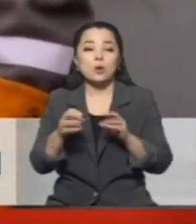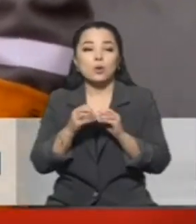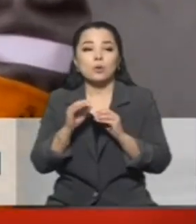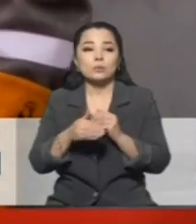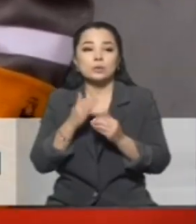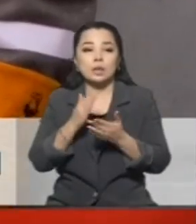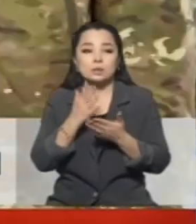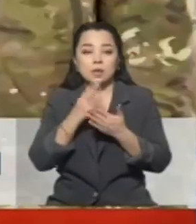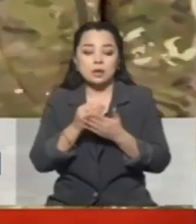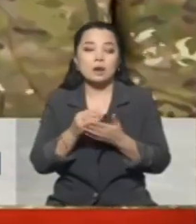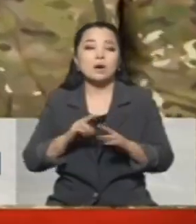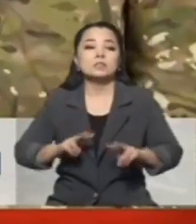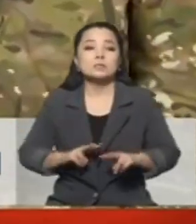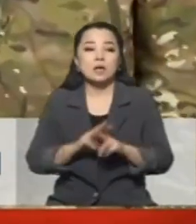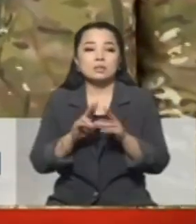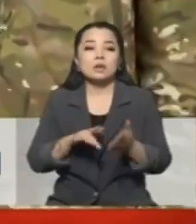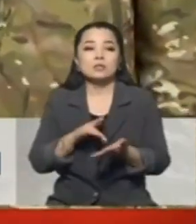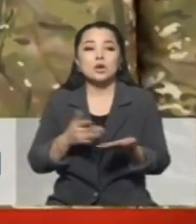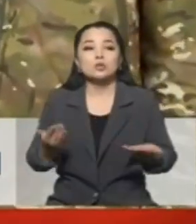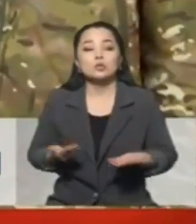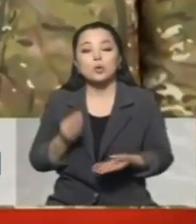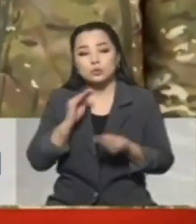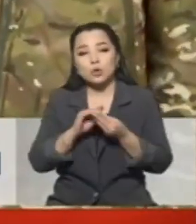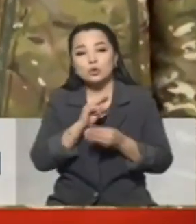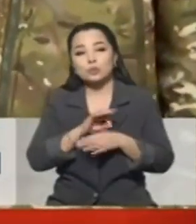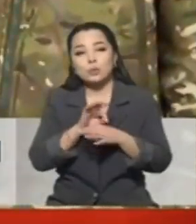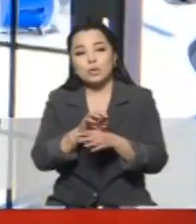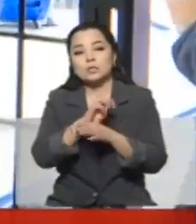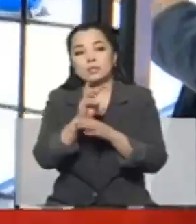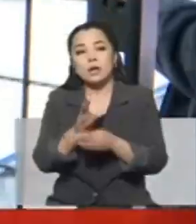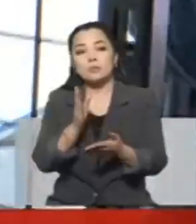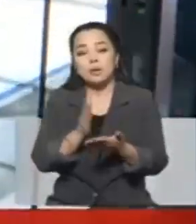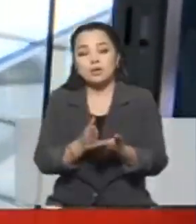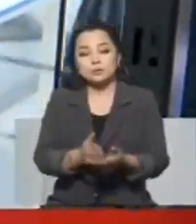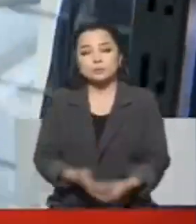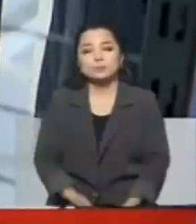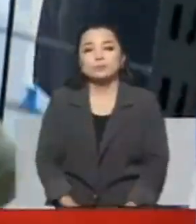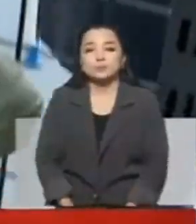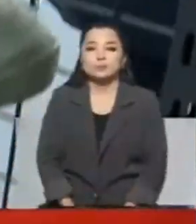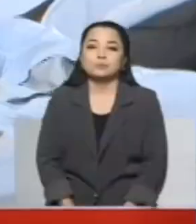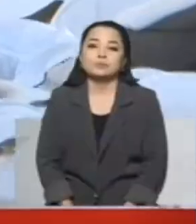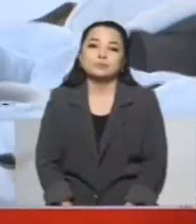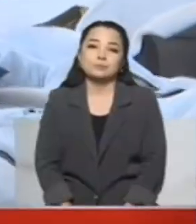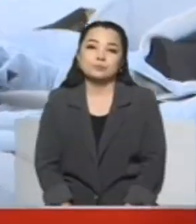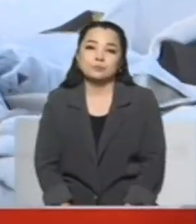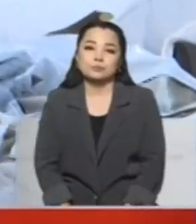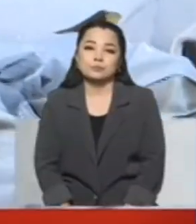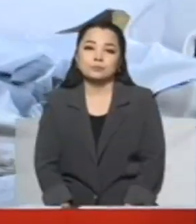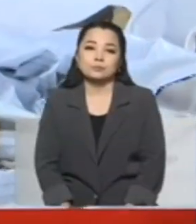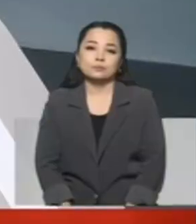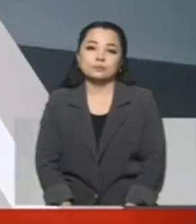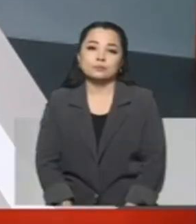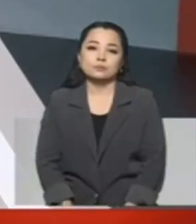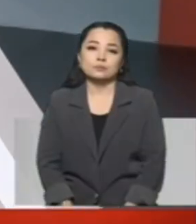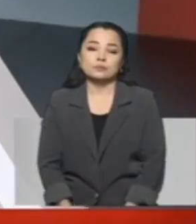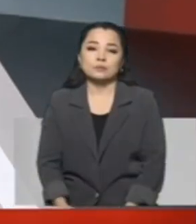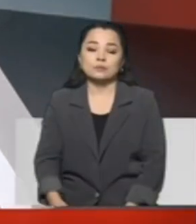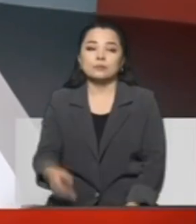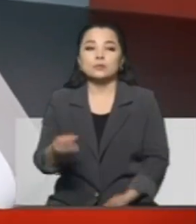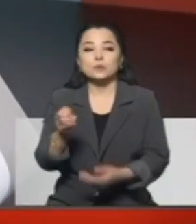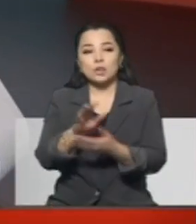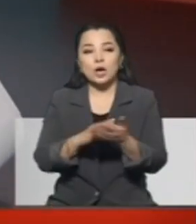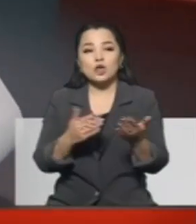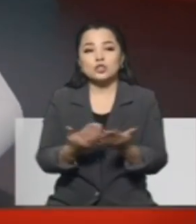мың Астана тұрғынын тұрақты жұмыспен қамтып отыр. Оңғар Алпысбайұлы, Бауыржан Бірлібаев, ұлттық арна, Астана.